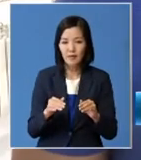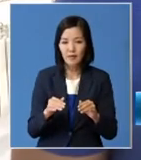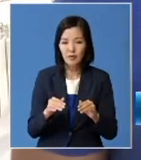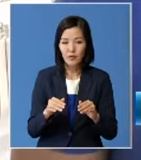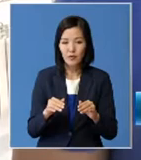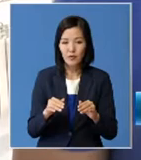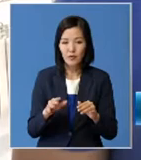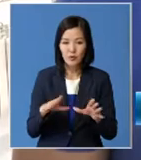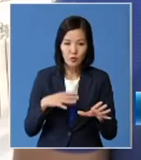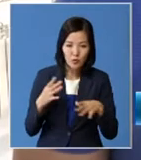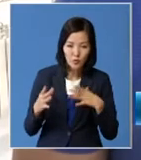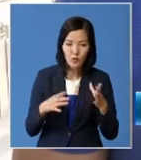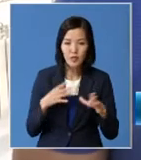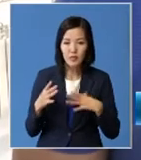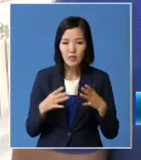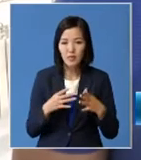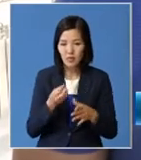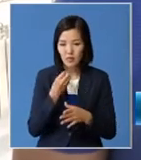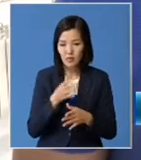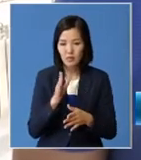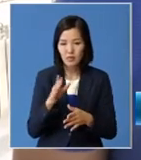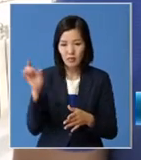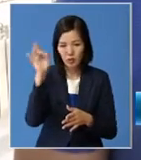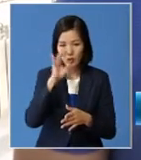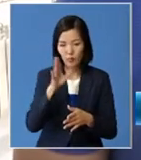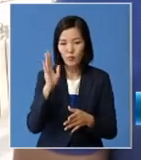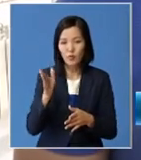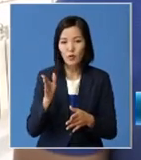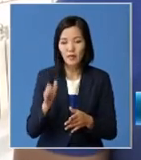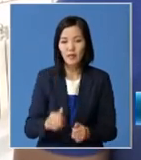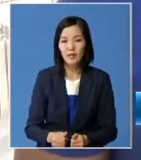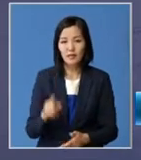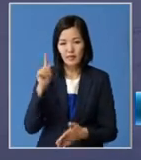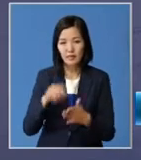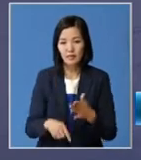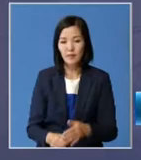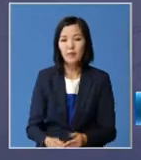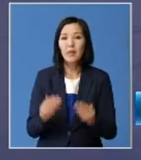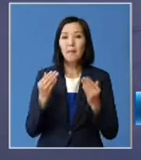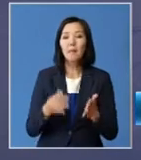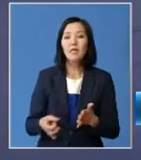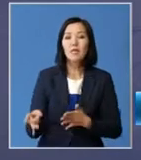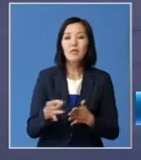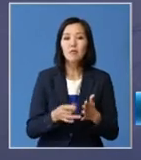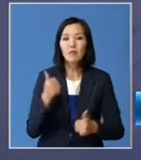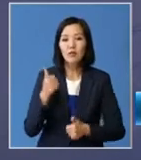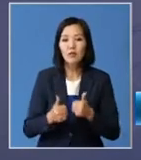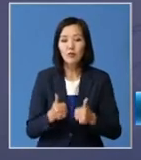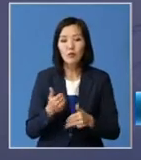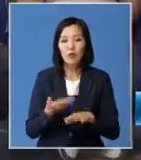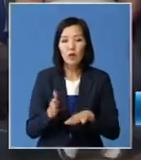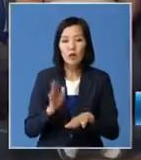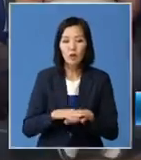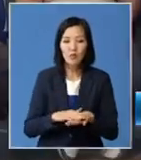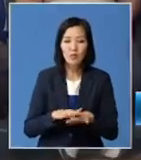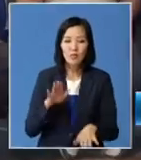істесе, мен ойлаймын, бұл жерден әлем чемпионы, олимпиада чемпионы балалар шығады. Биылғы республикалық турнир ауыр салмақтағы